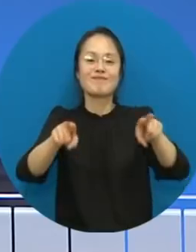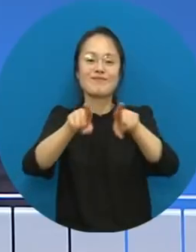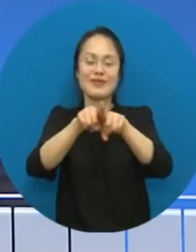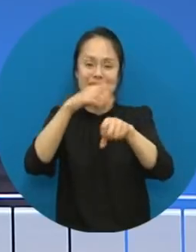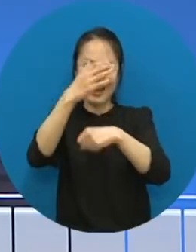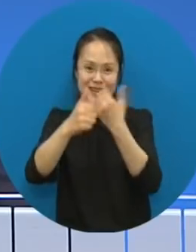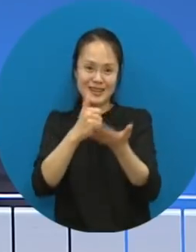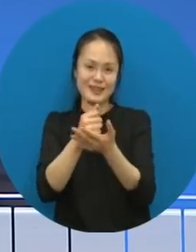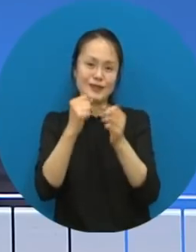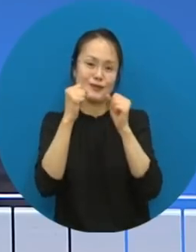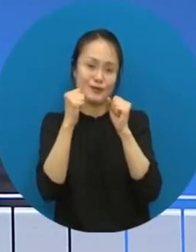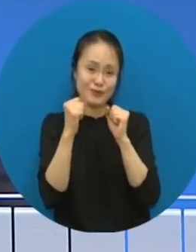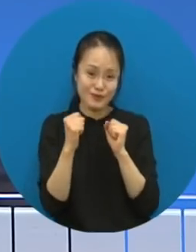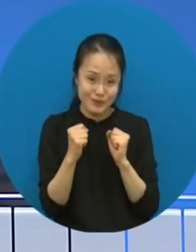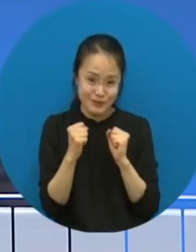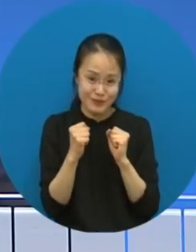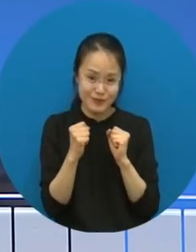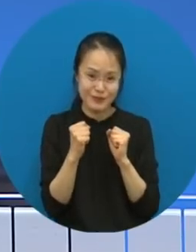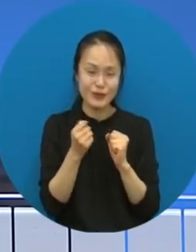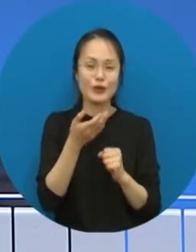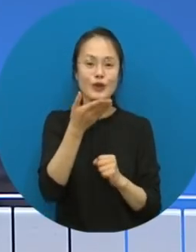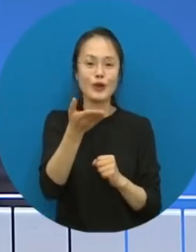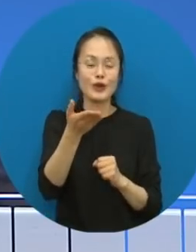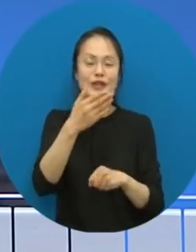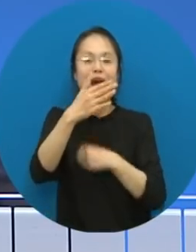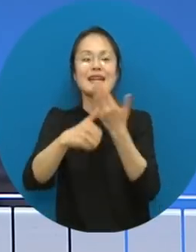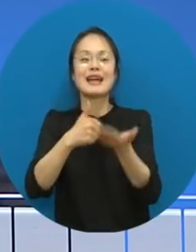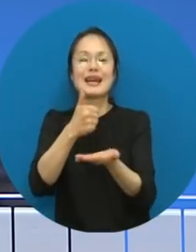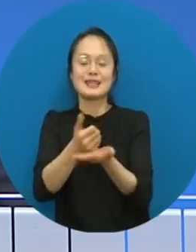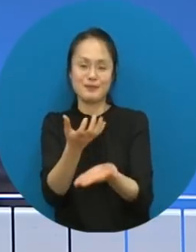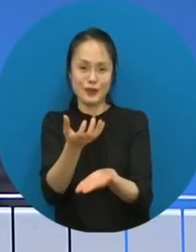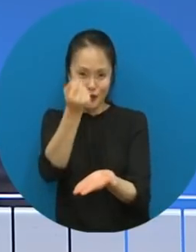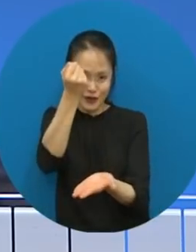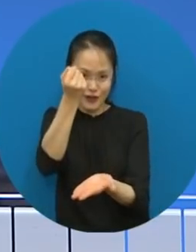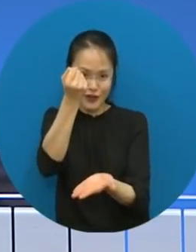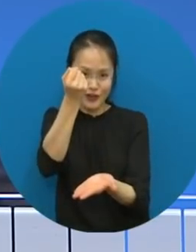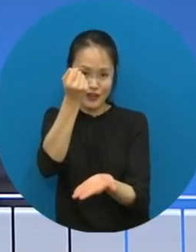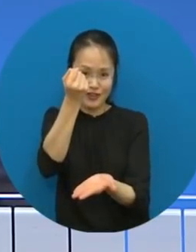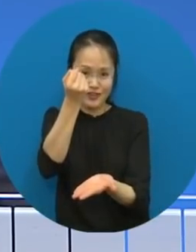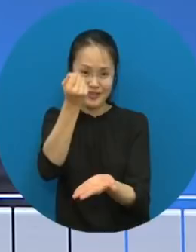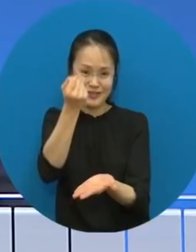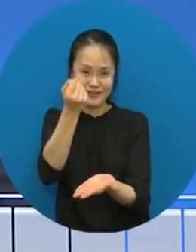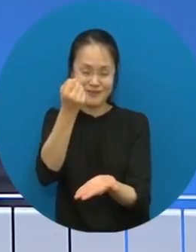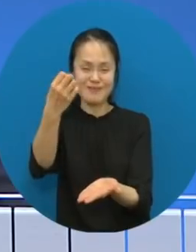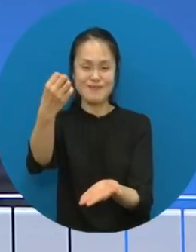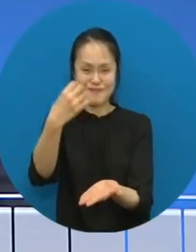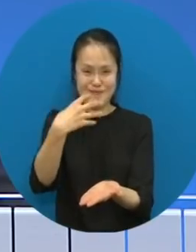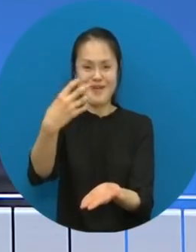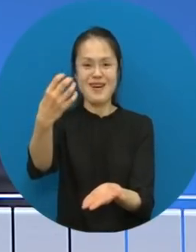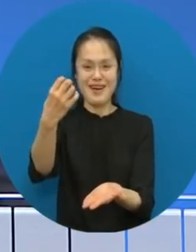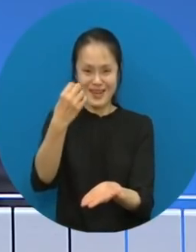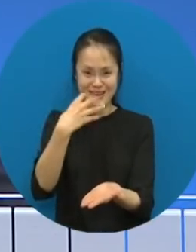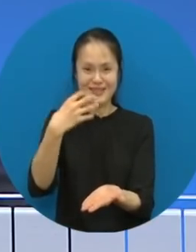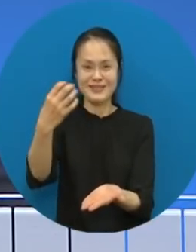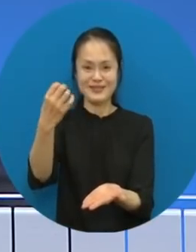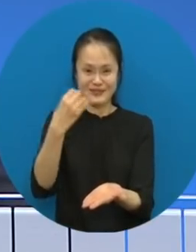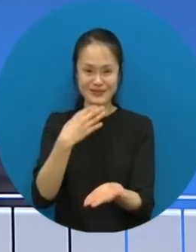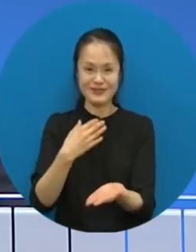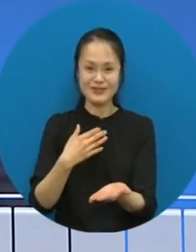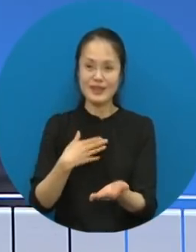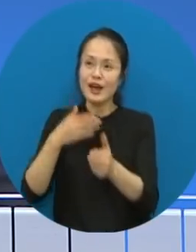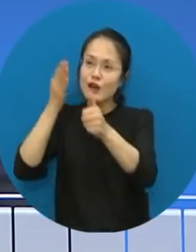주시고 너는 내 것이다 말씀하여 주시고 구한 것보다 위대한 것을